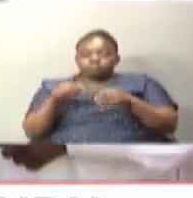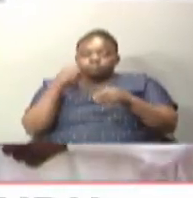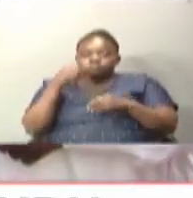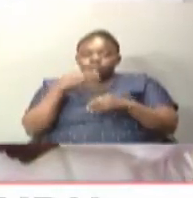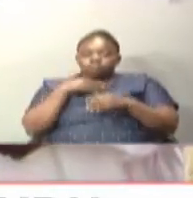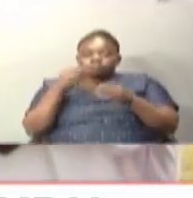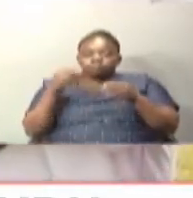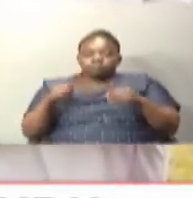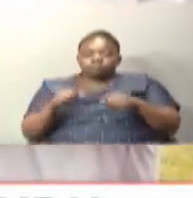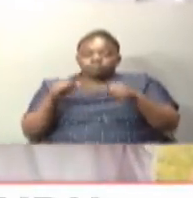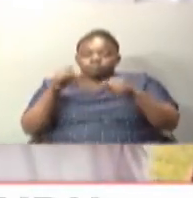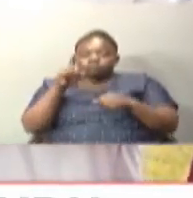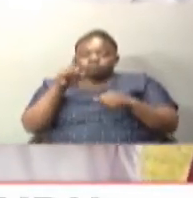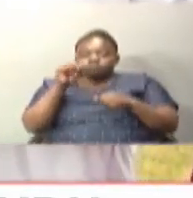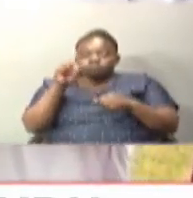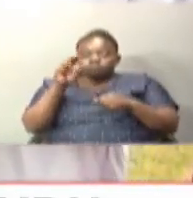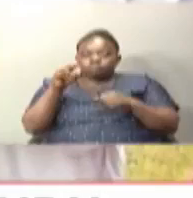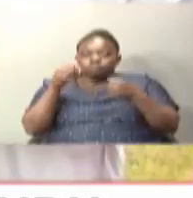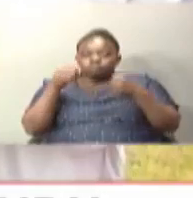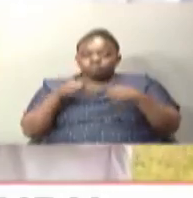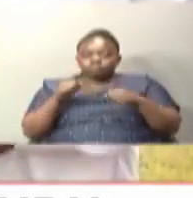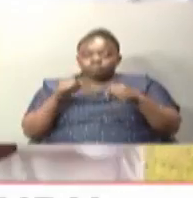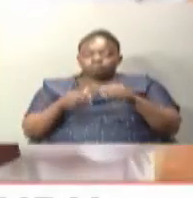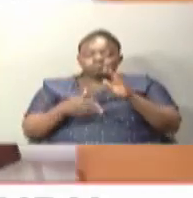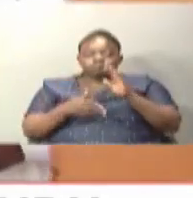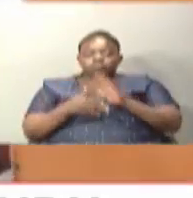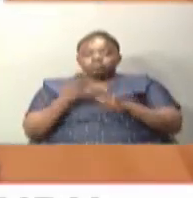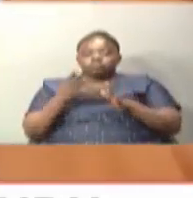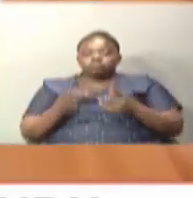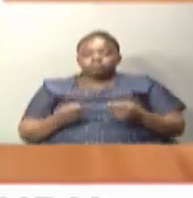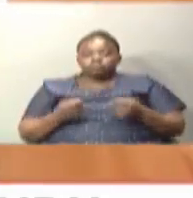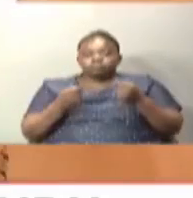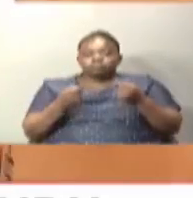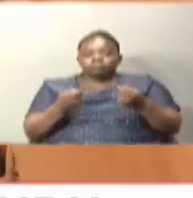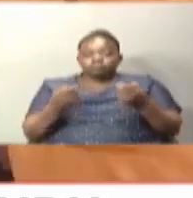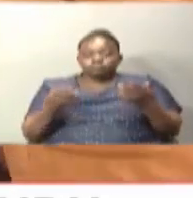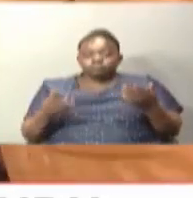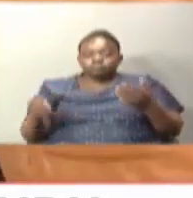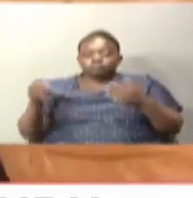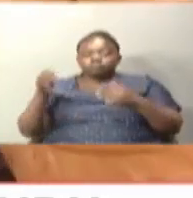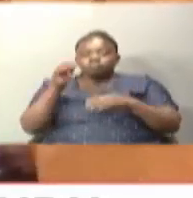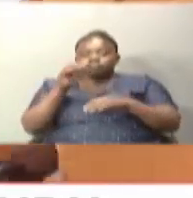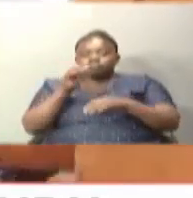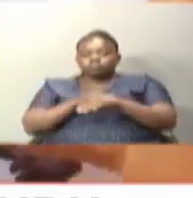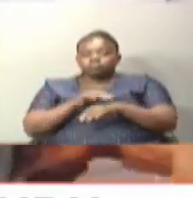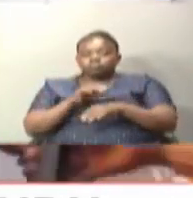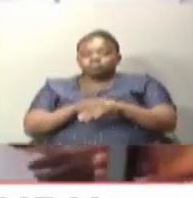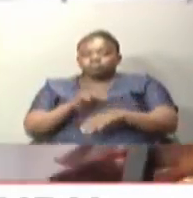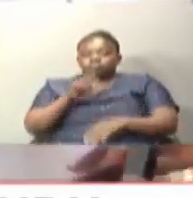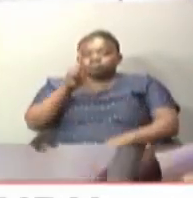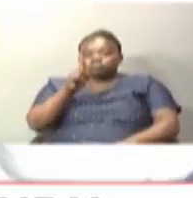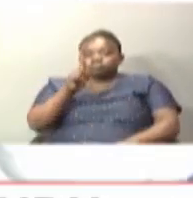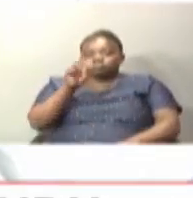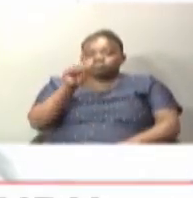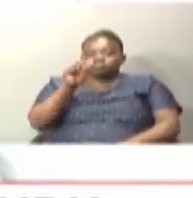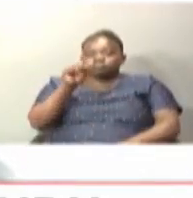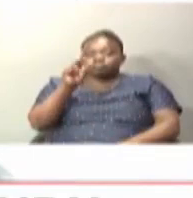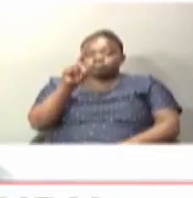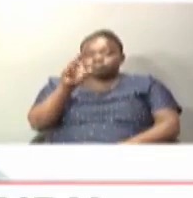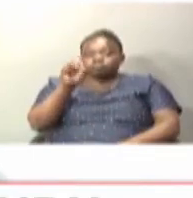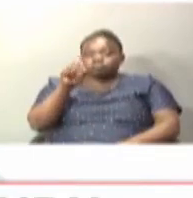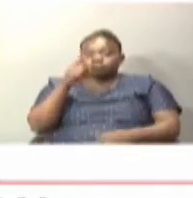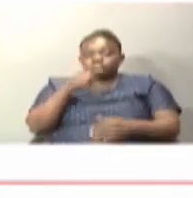n'okugulira akulira ddaawa pikipiki kimwanguyiza entambula. Supreme Kadhi wa Greater Mukono Sheikh Abdunul Kakande agambye nti